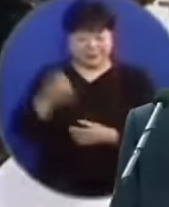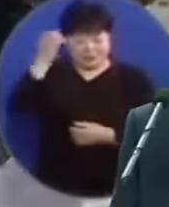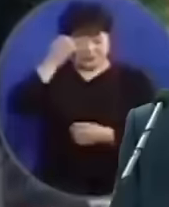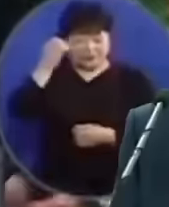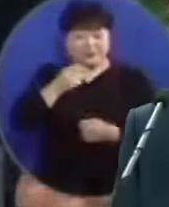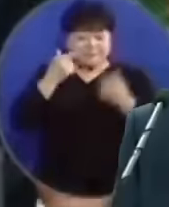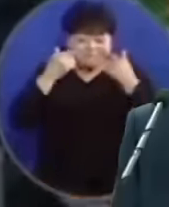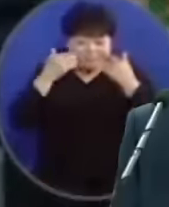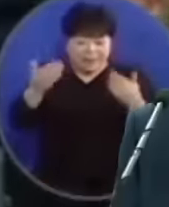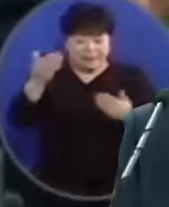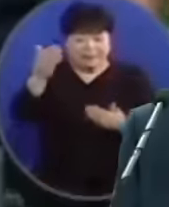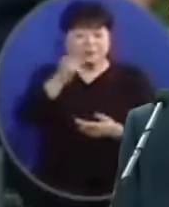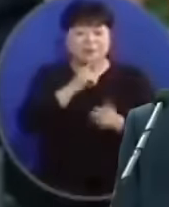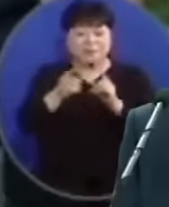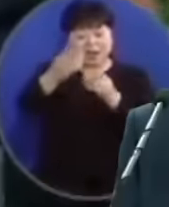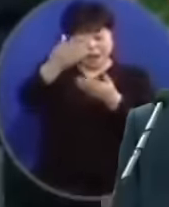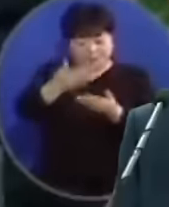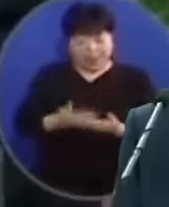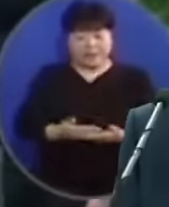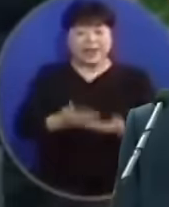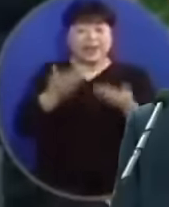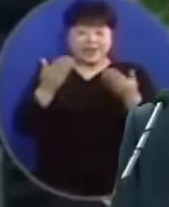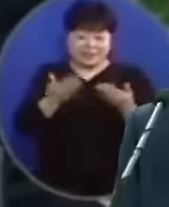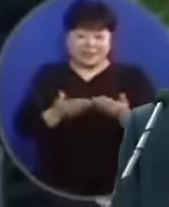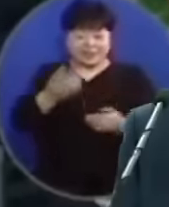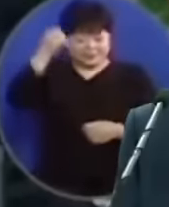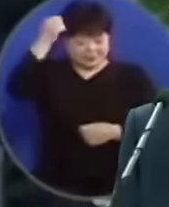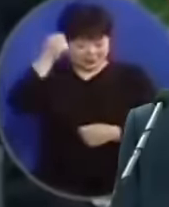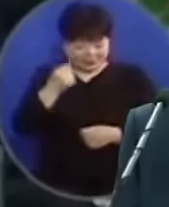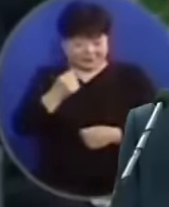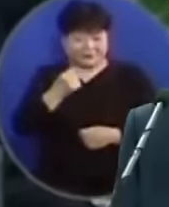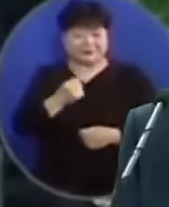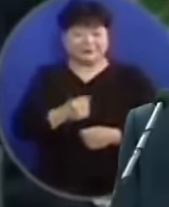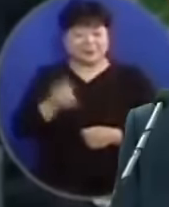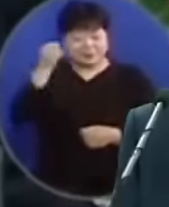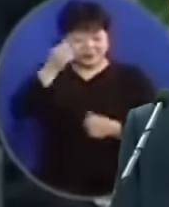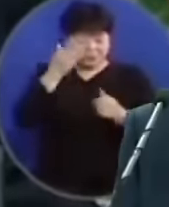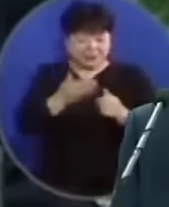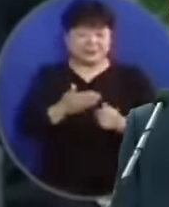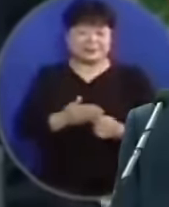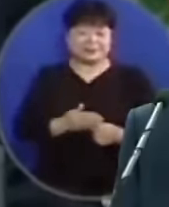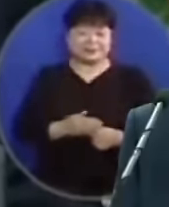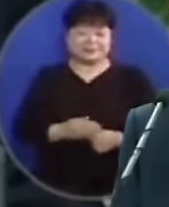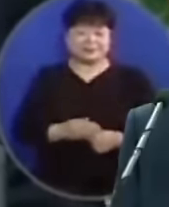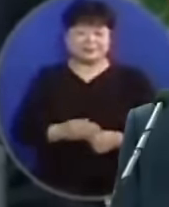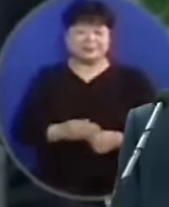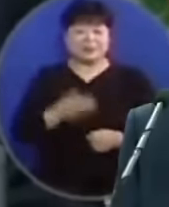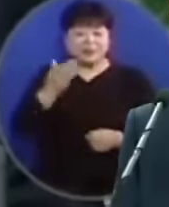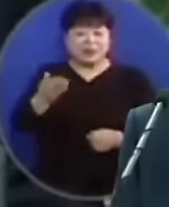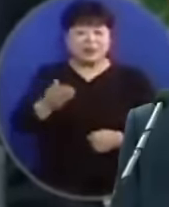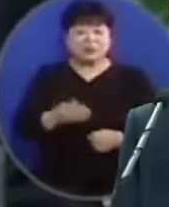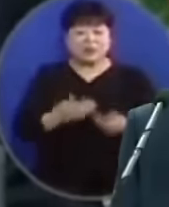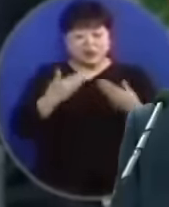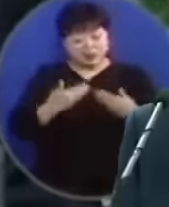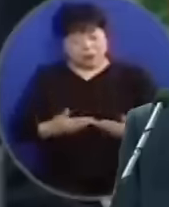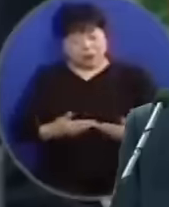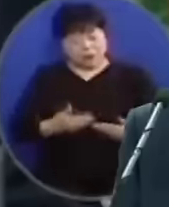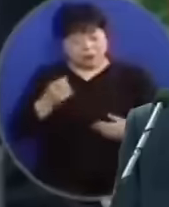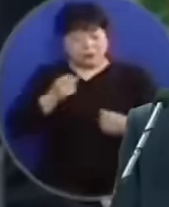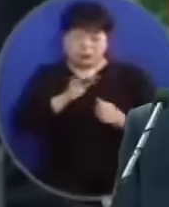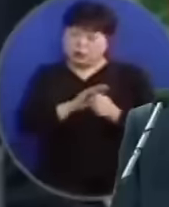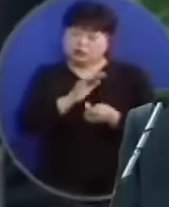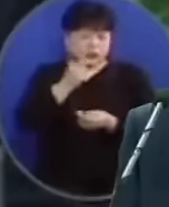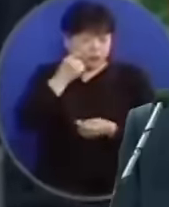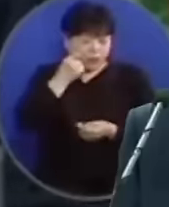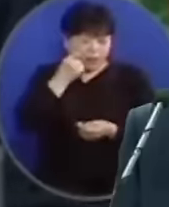성령은 반드시 여러분의 말을 받아서 일한다는 것을 잊지 말아야 되는 것입니다. 성령이 아무리 계셔도 여러분이 잠잠하면 성령도